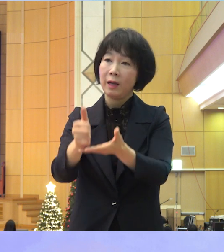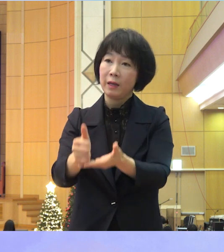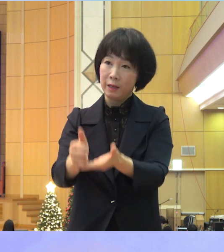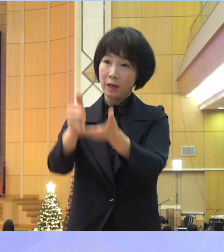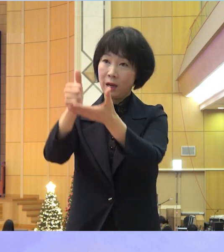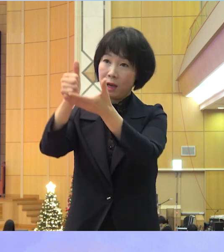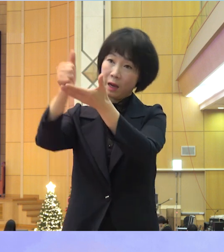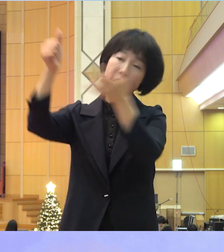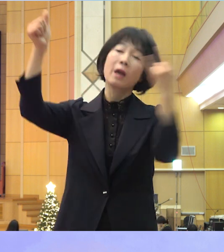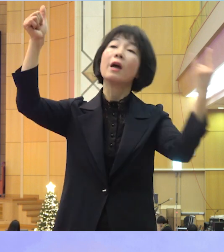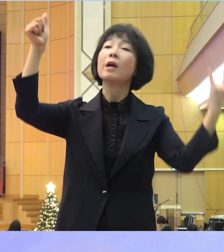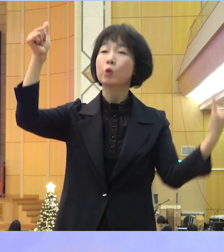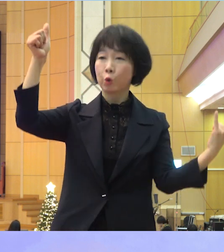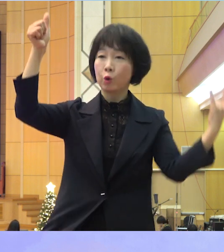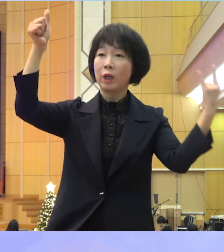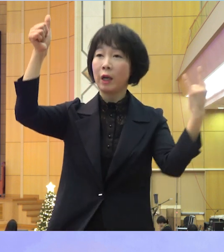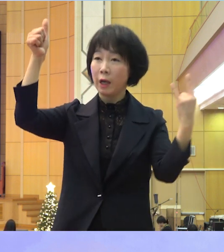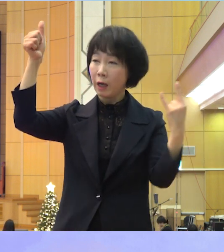뒤에